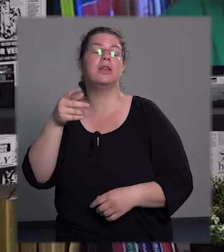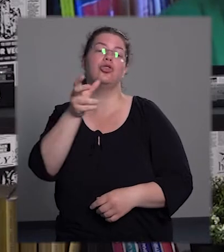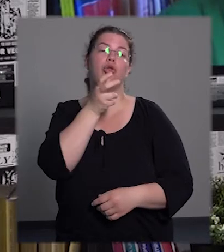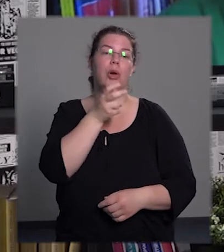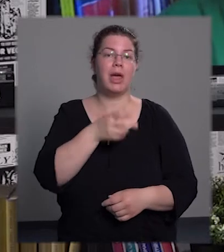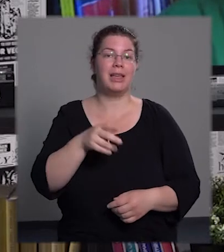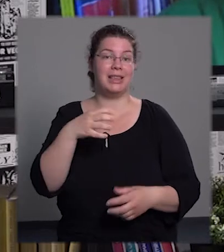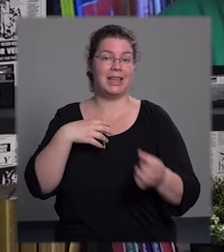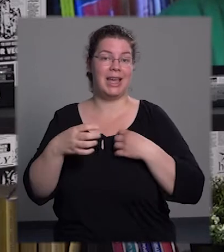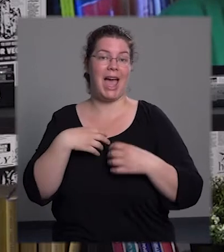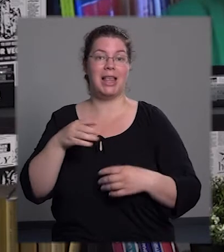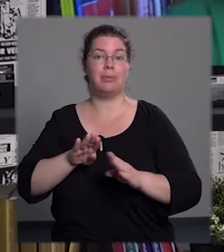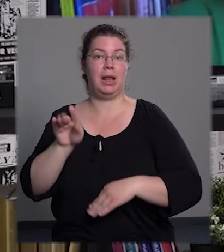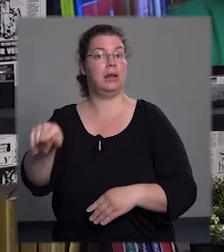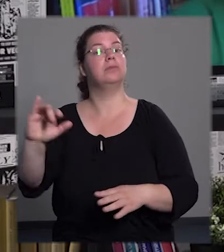azt meg is nyerték.